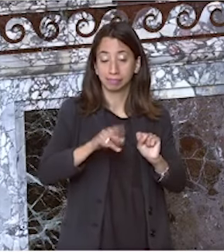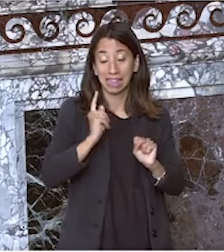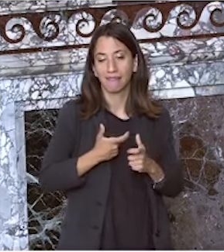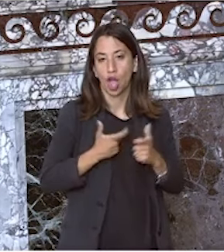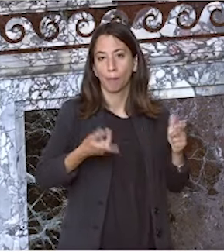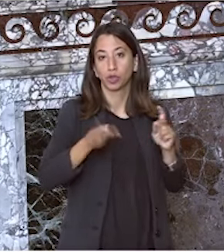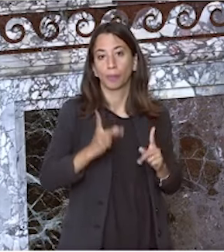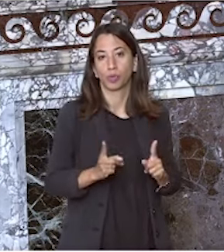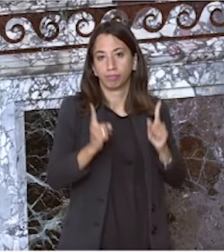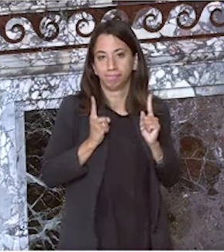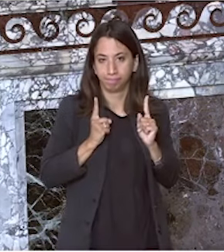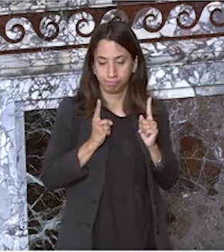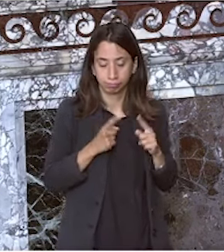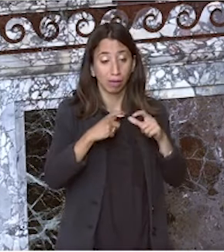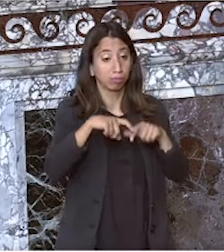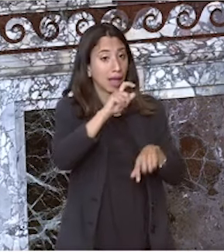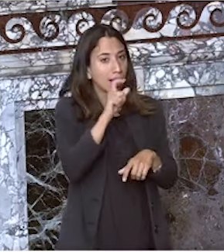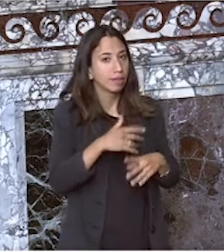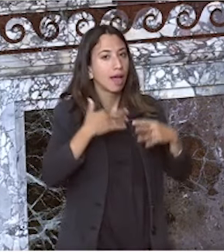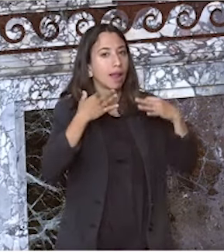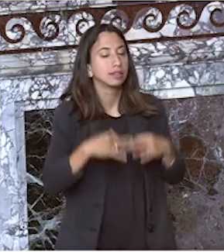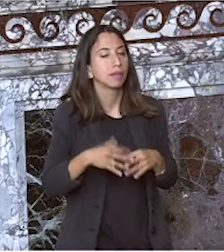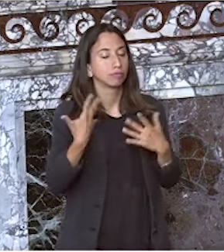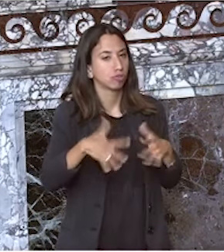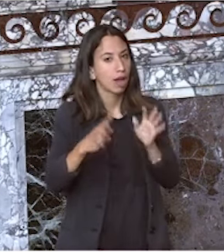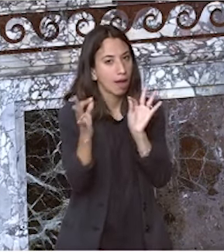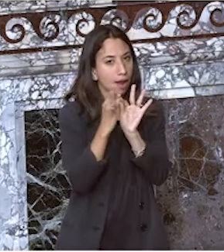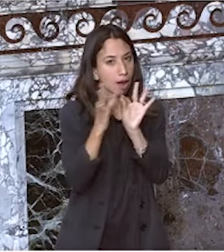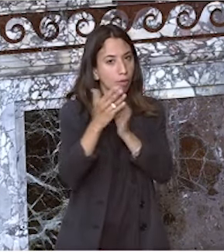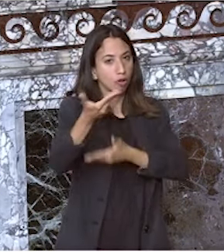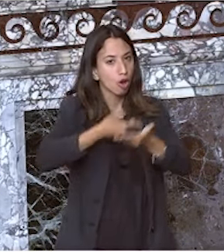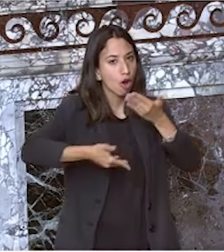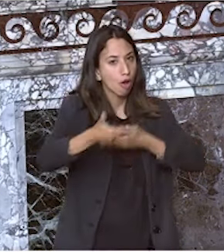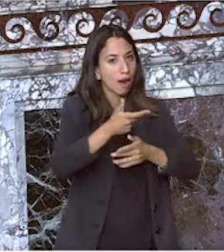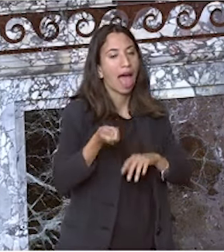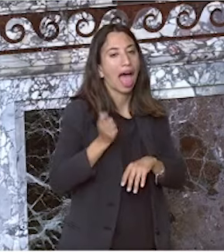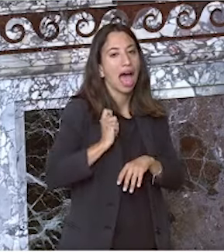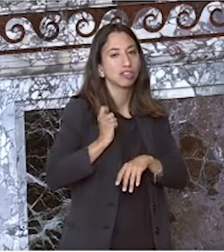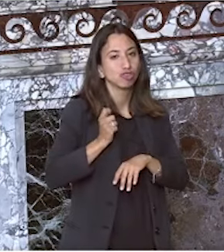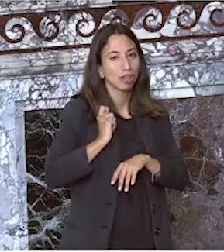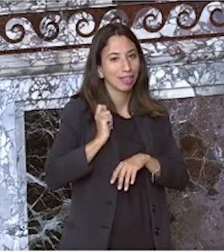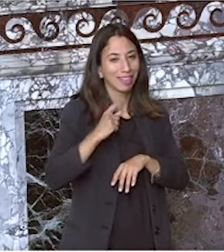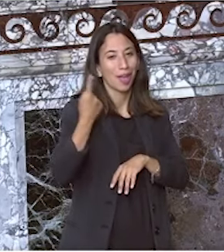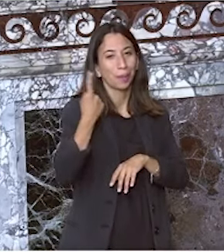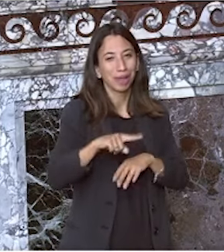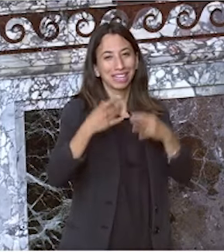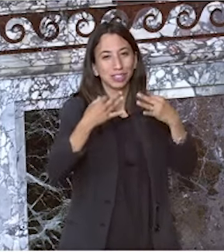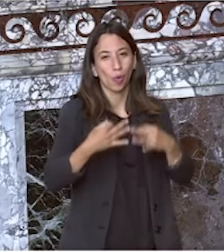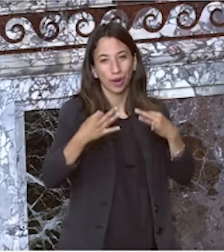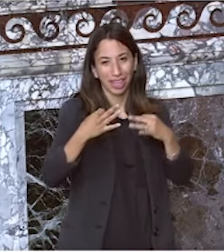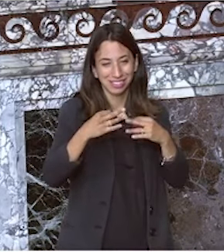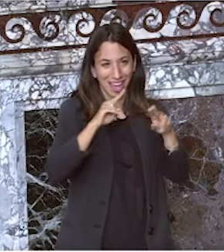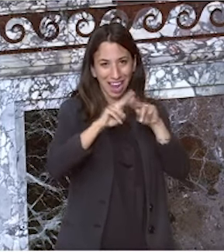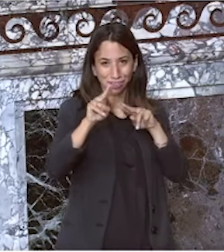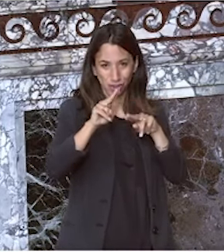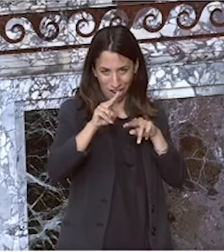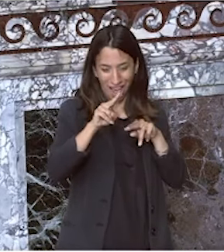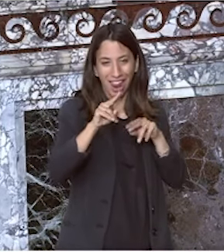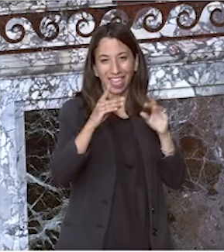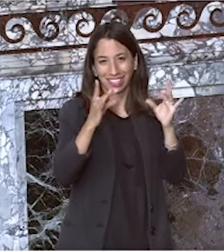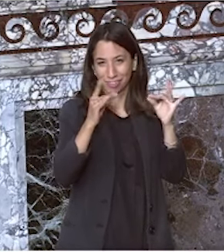La Banca d'Italia ha inoltre stabilito solidi rapporti di collaborazione con l'Agenzia per la Cibersicurezza Nazionale e con i